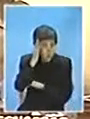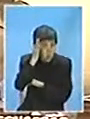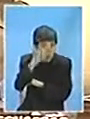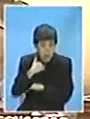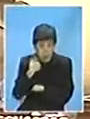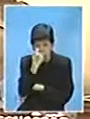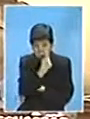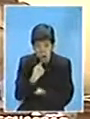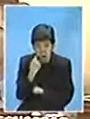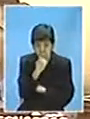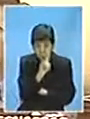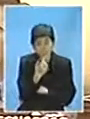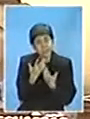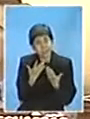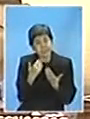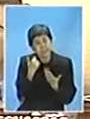น